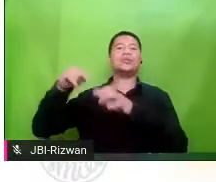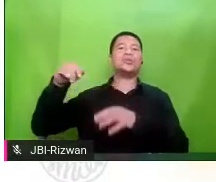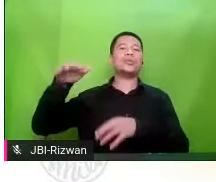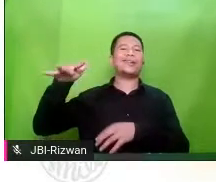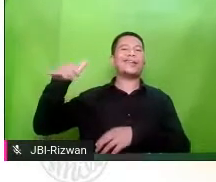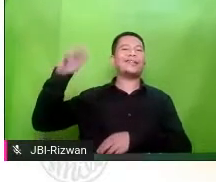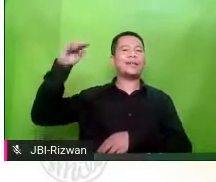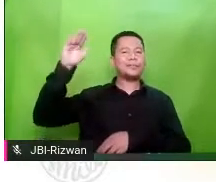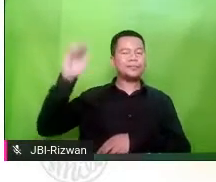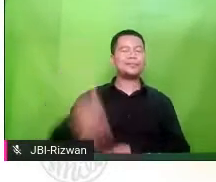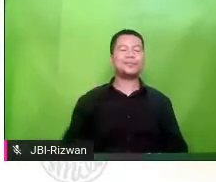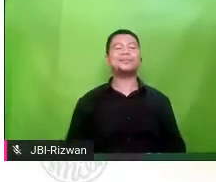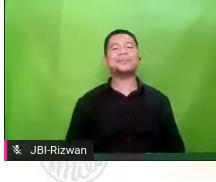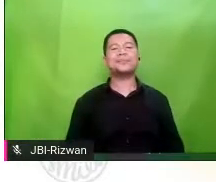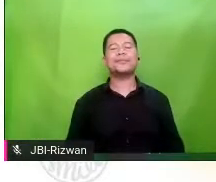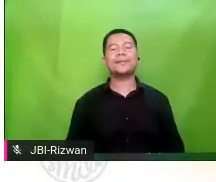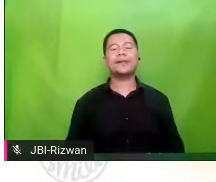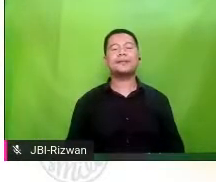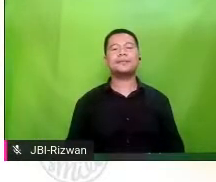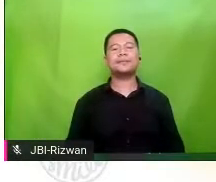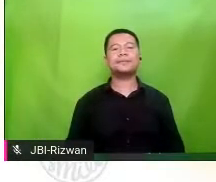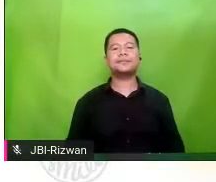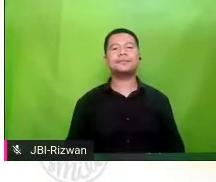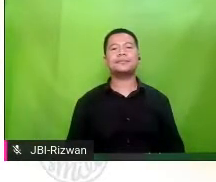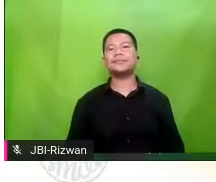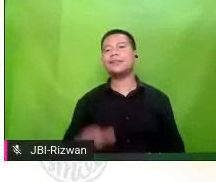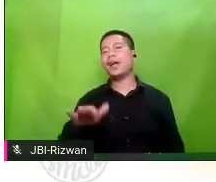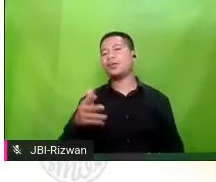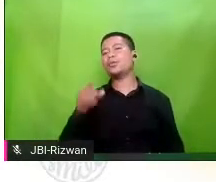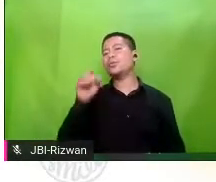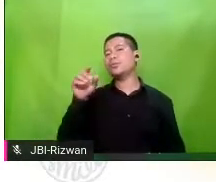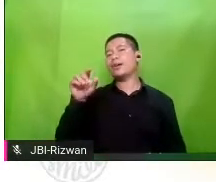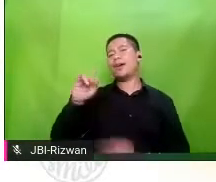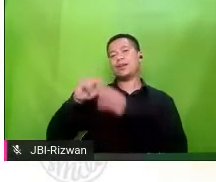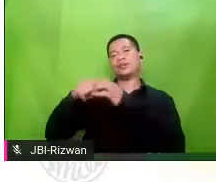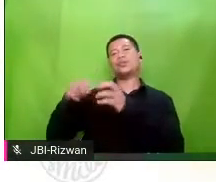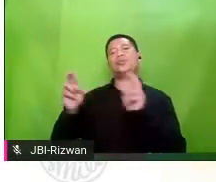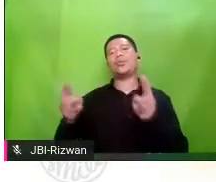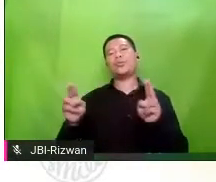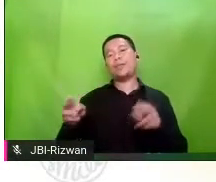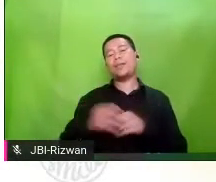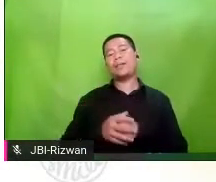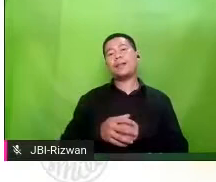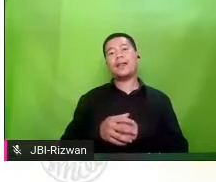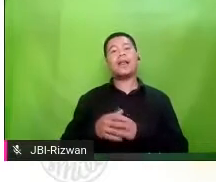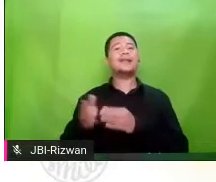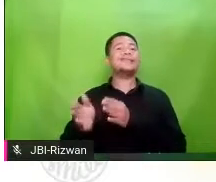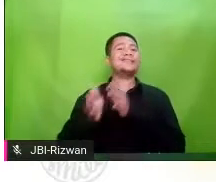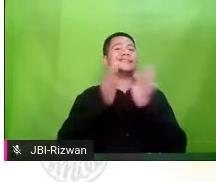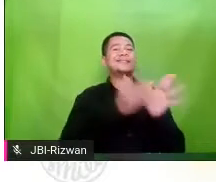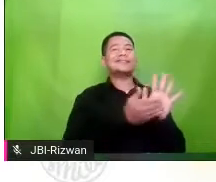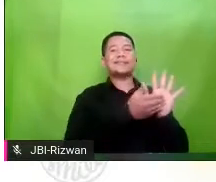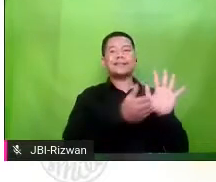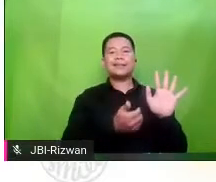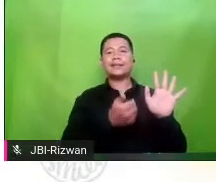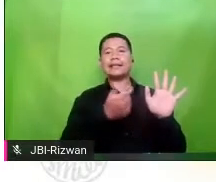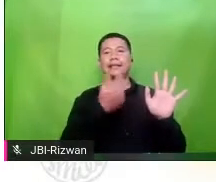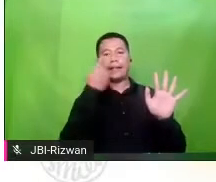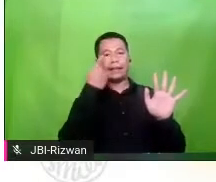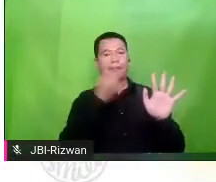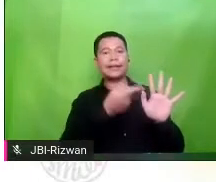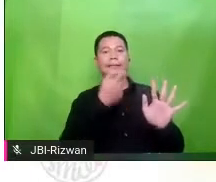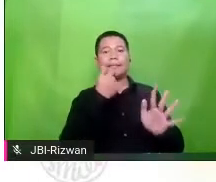di atas rata-rata normal atau dengan IQ normal. Ya, berikutnya kalau kita lihat, penting sekali untuk